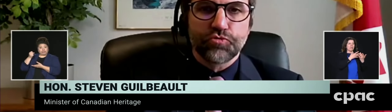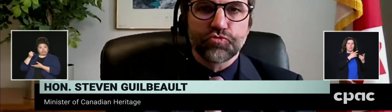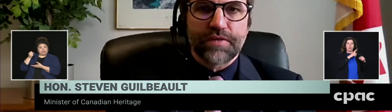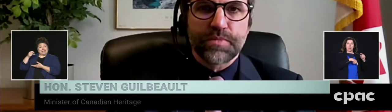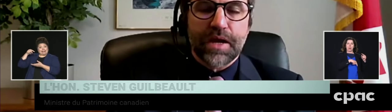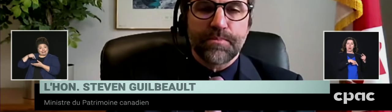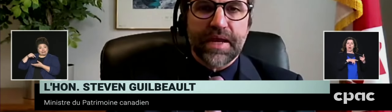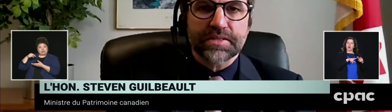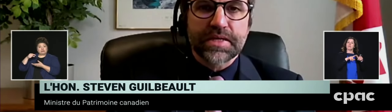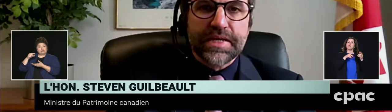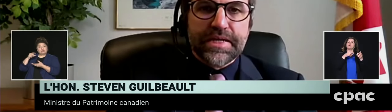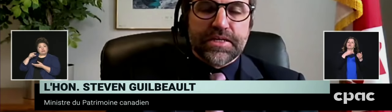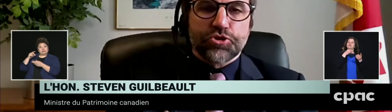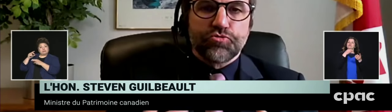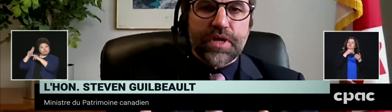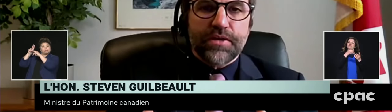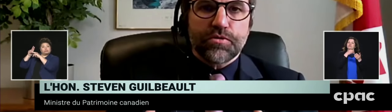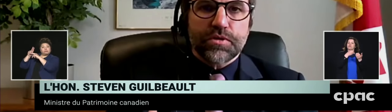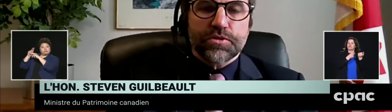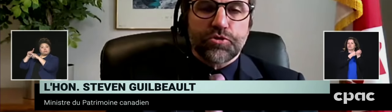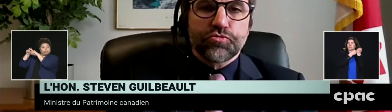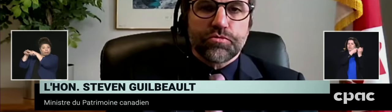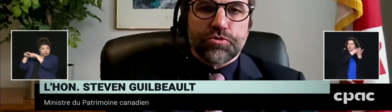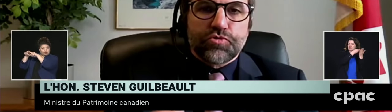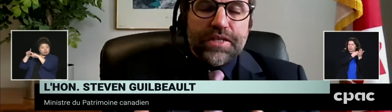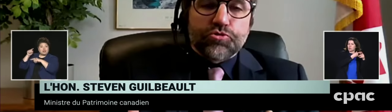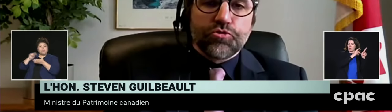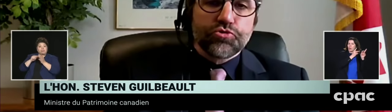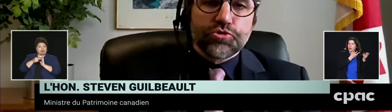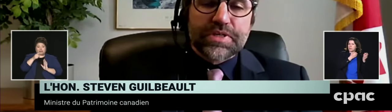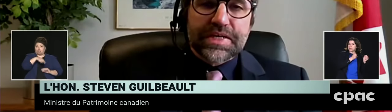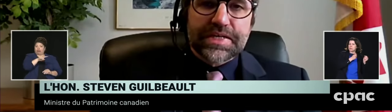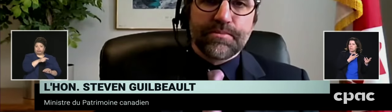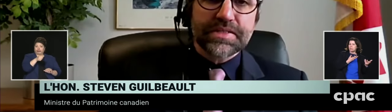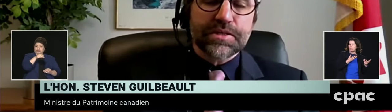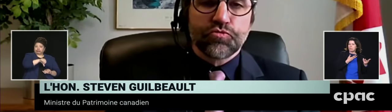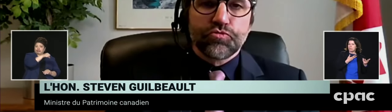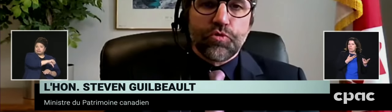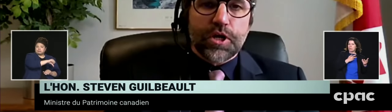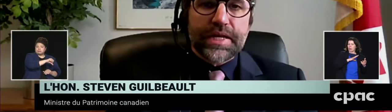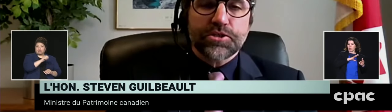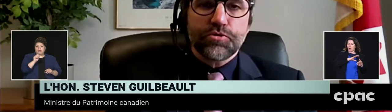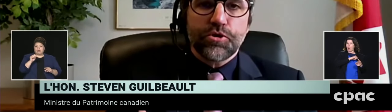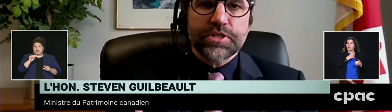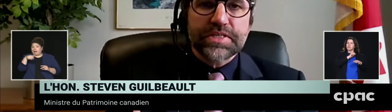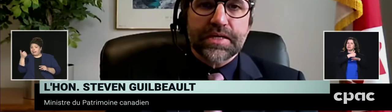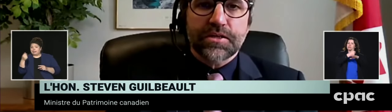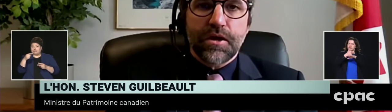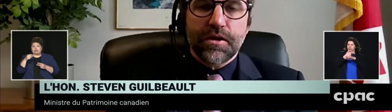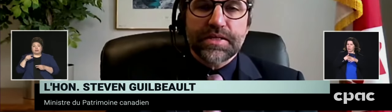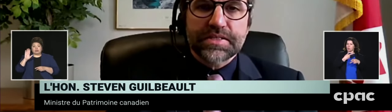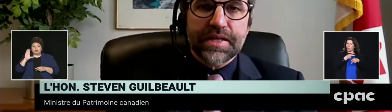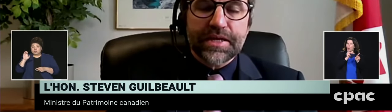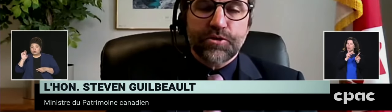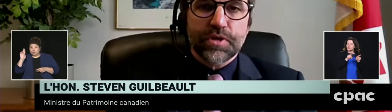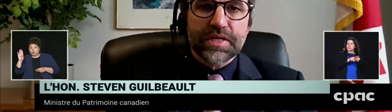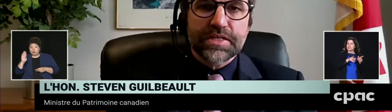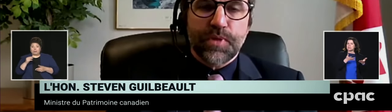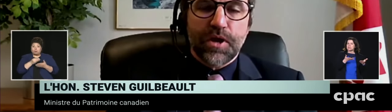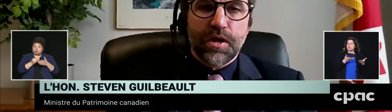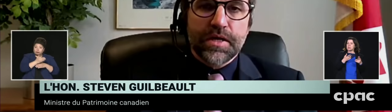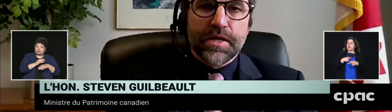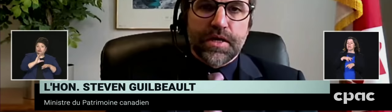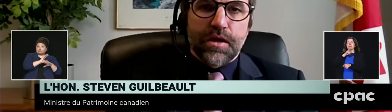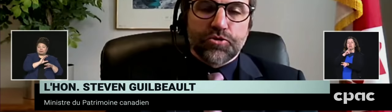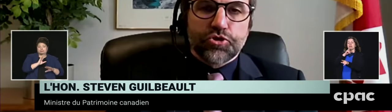mécanismes que nous avons mis en place. Ce que nous annonçons aujourd'hui essentiellement, c'est que nous reconnaissons que le secteur des arts, la culture et